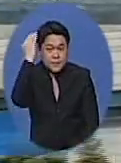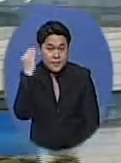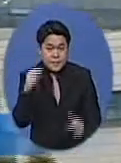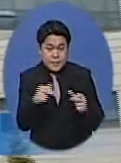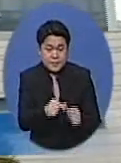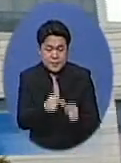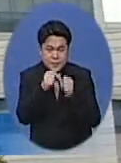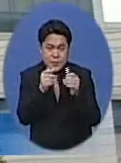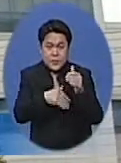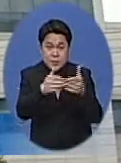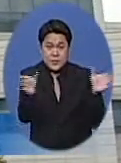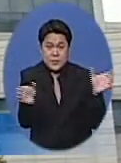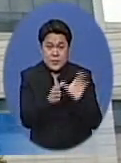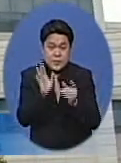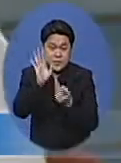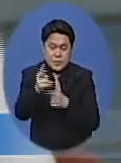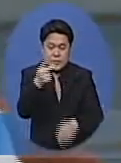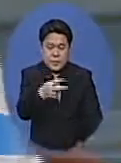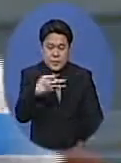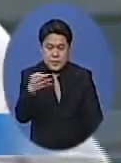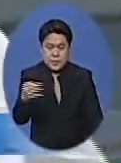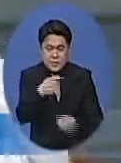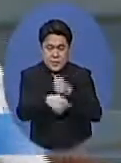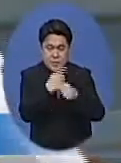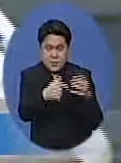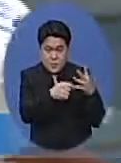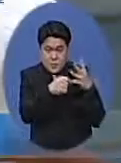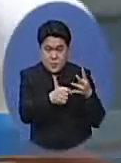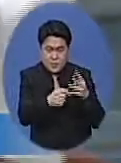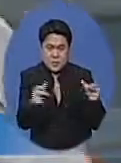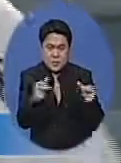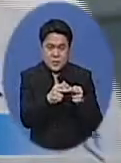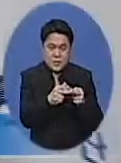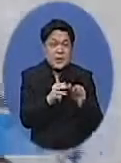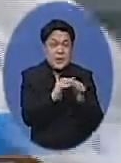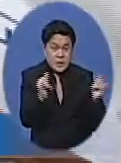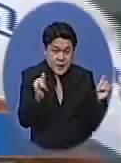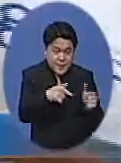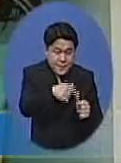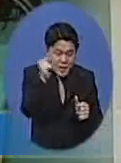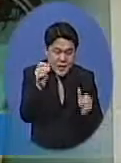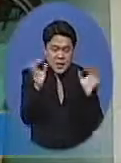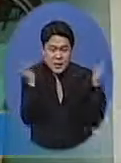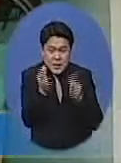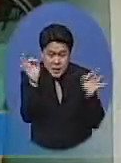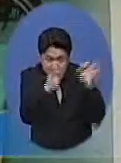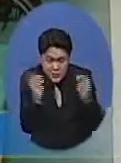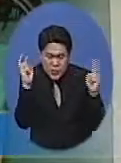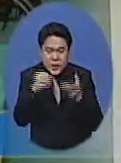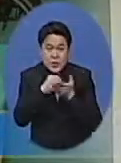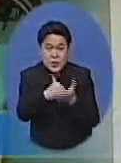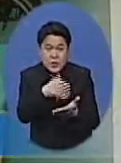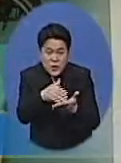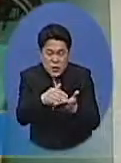한국장애인 고용공단이 발표한 2014 4.4분기 장애인 구인 구직 및 취업 동향에 따르면 구인 수와 구직자